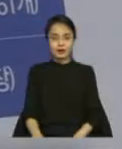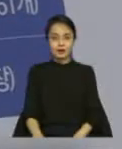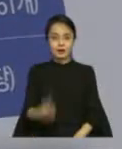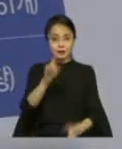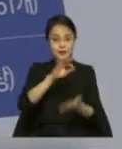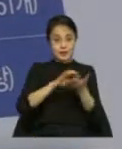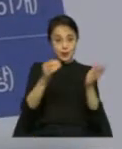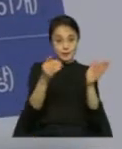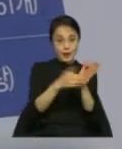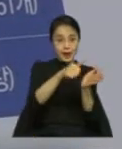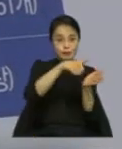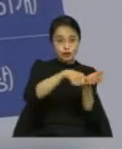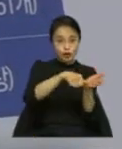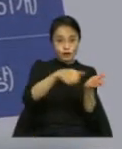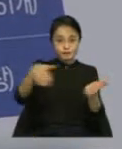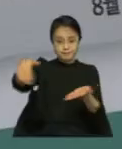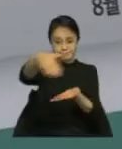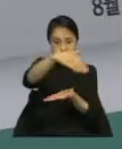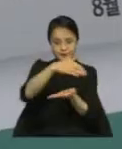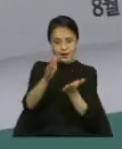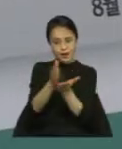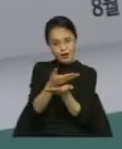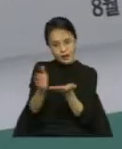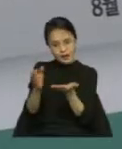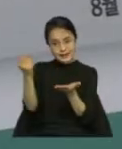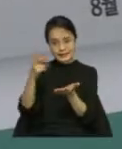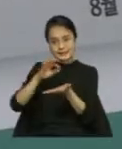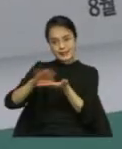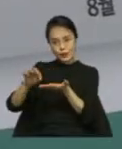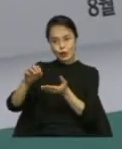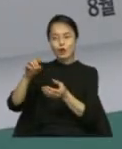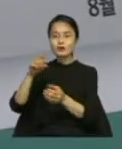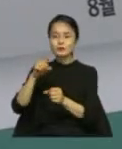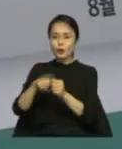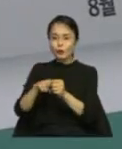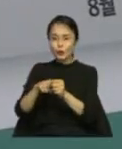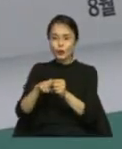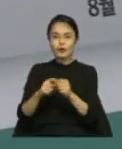수거와 선별 시스템을 확대해 재활용률을 끌어올리기로 했습니다.